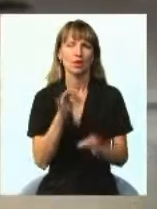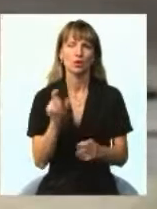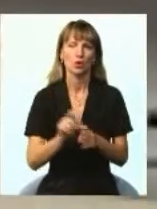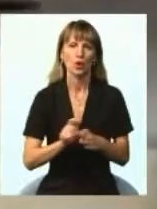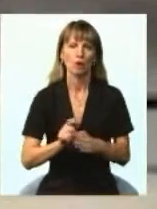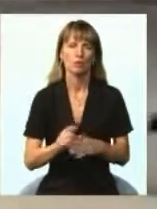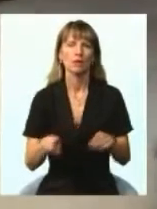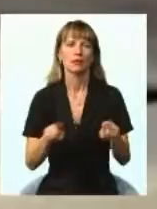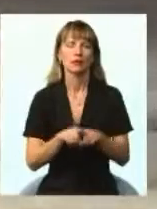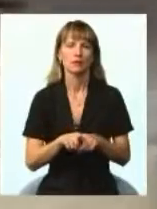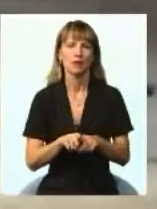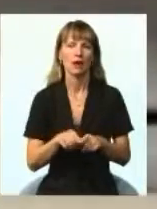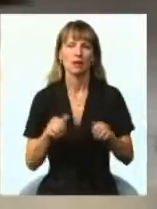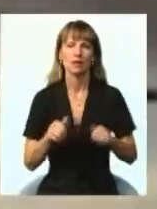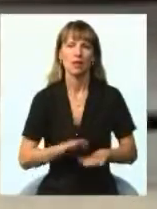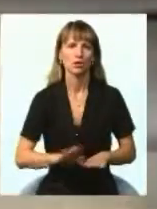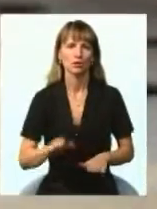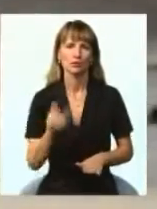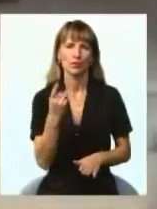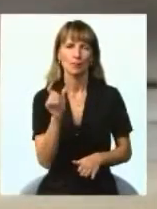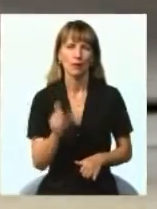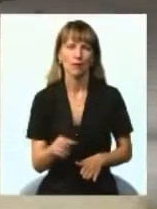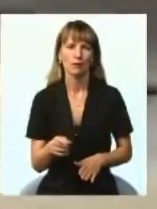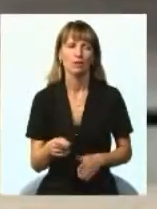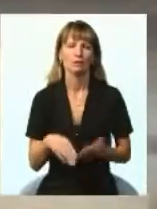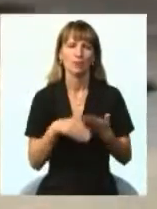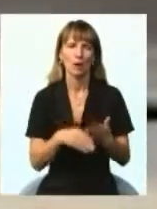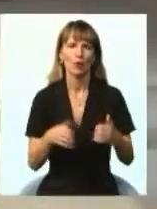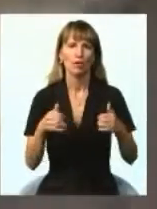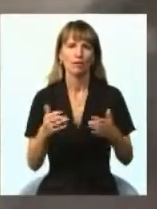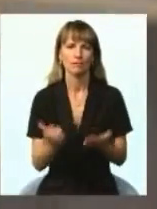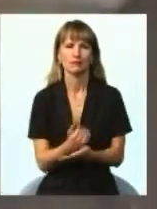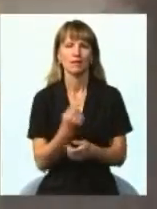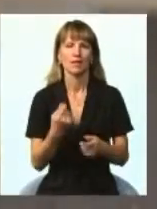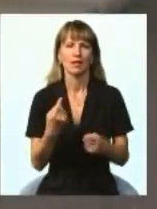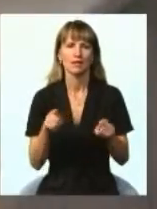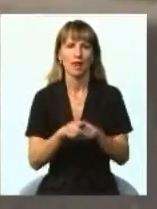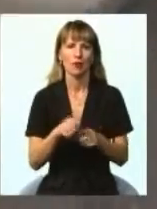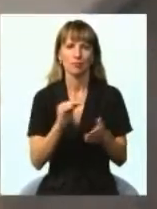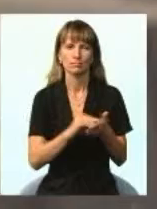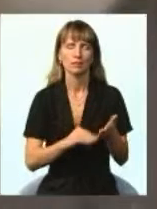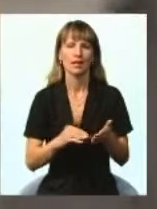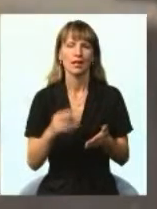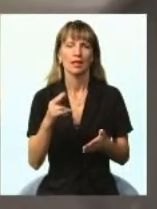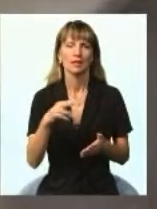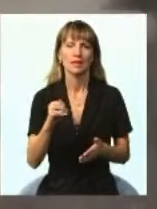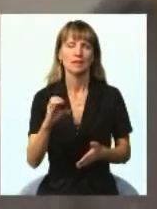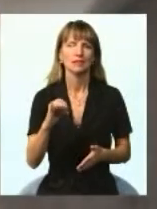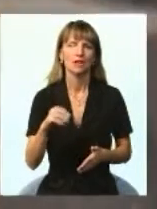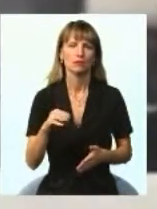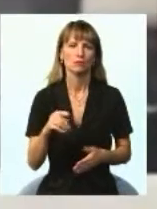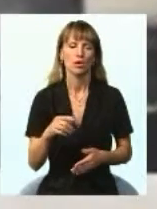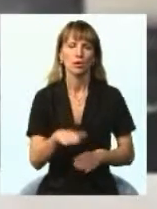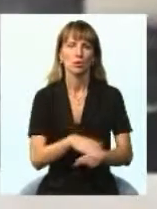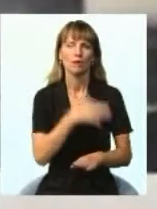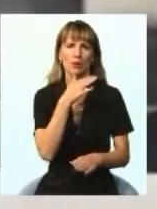шоколадку. Ось так нерішучий малий вплинув на створення найвідомішого у світі десерту. Кондитер тривалий час намагався поєднати два